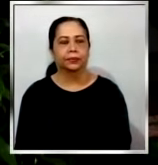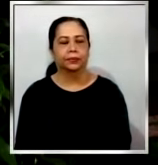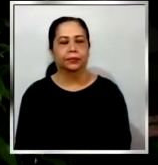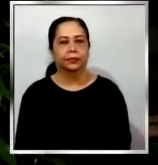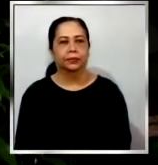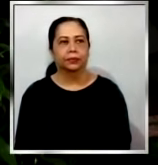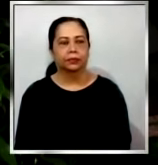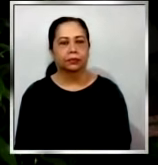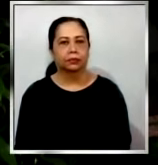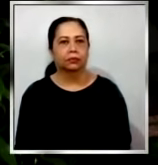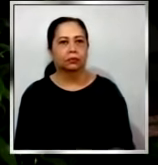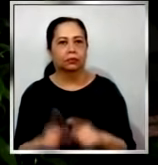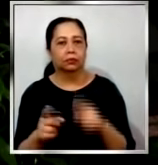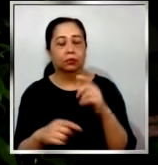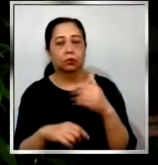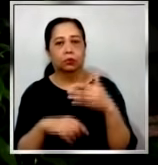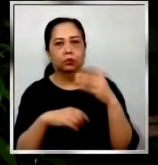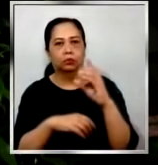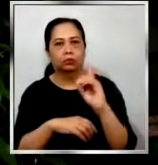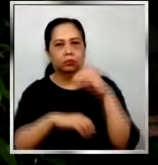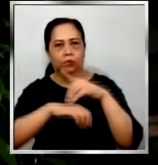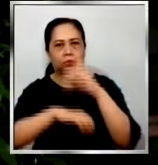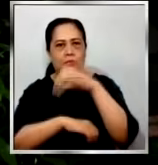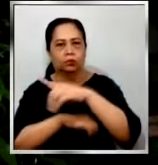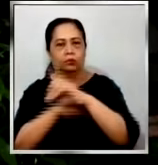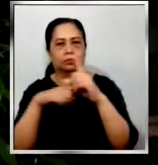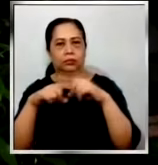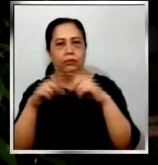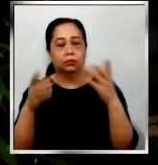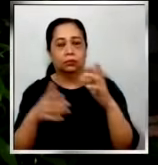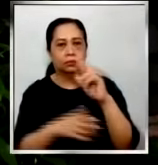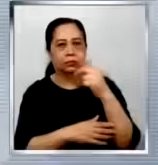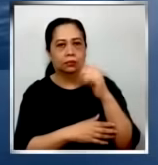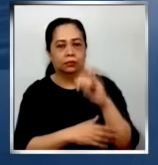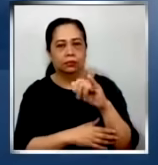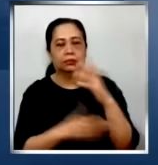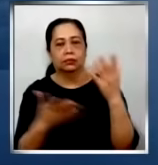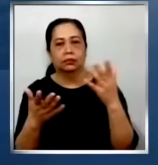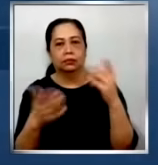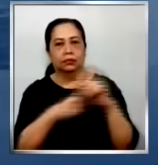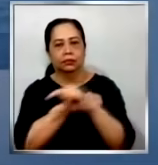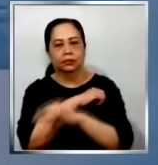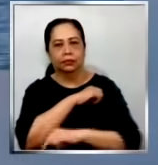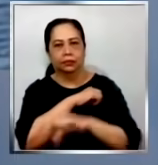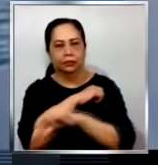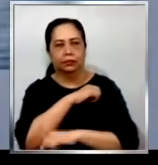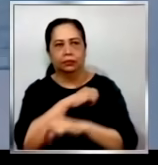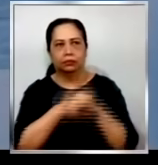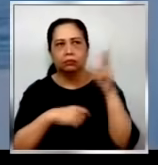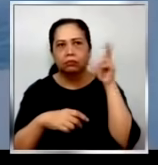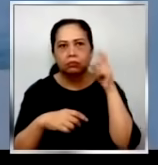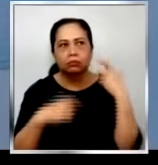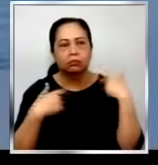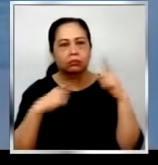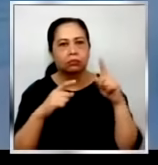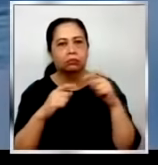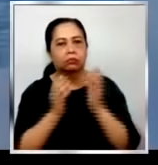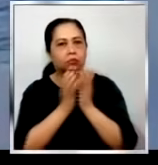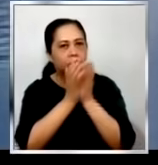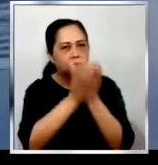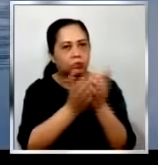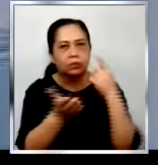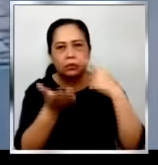ang namataan sa Ragay Gulf sa bahagi ng Ginayangan, Quezon. Agad yung nabalitaan ng mga residente na agad pumalaot para makita mga